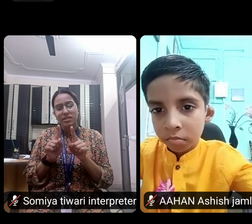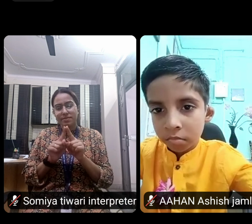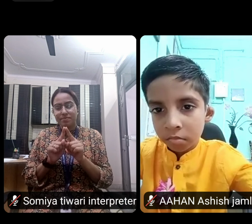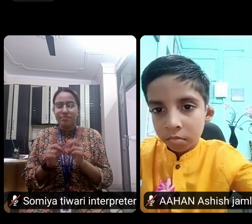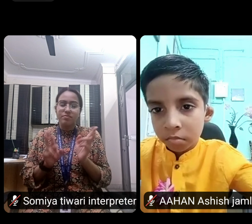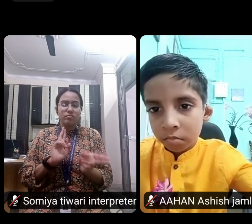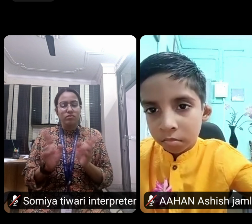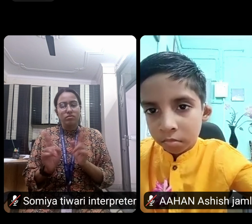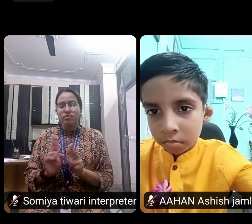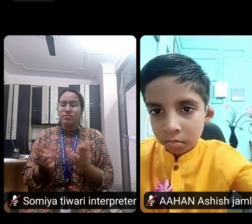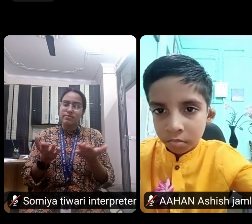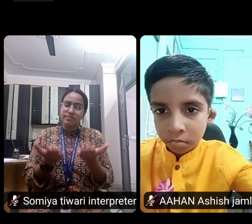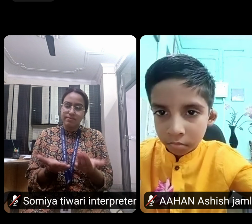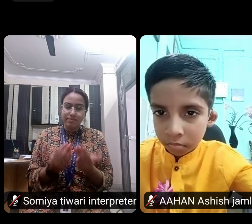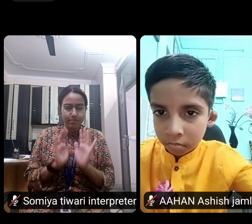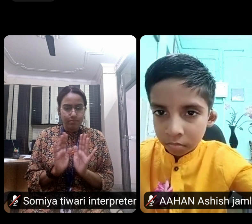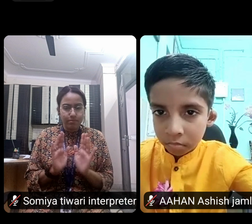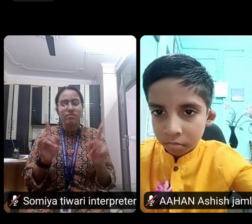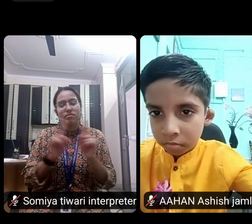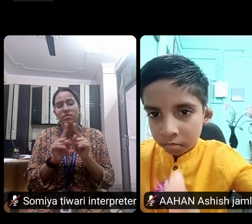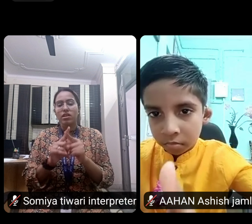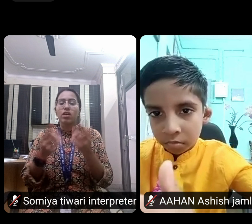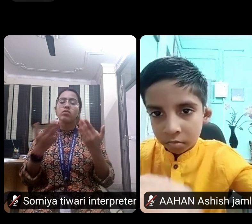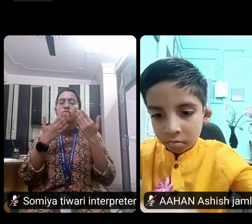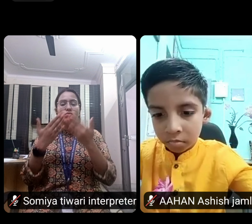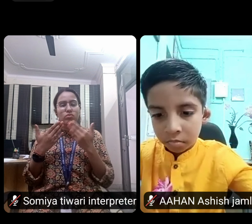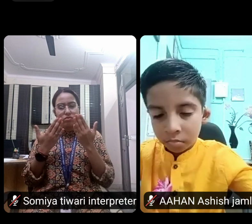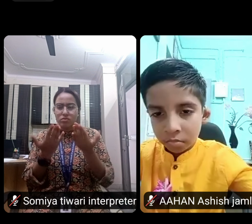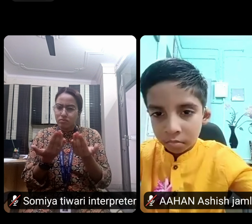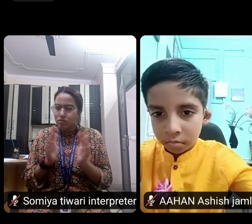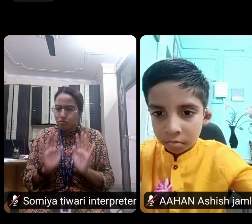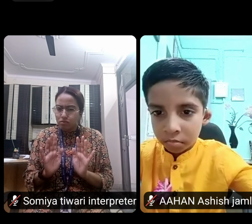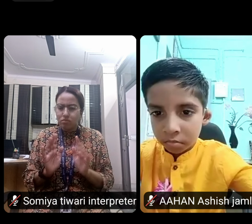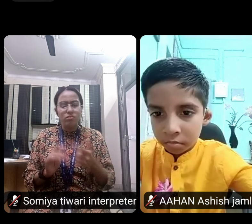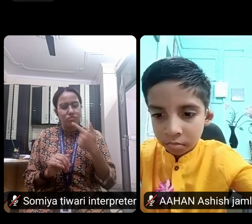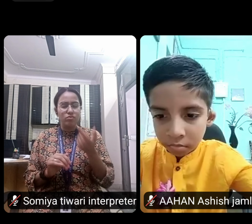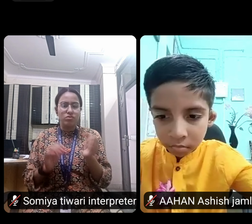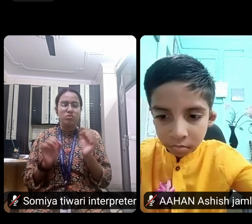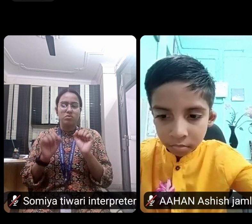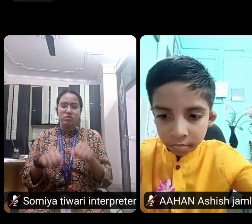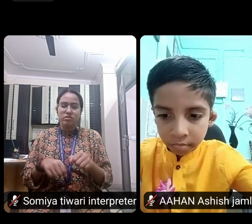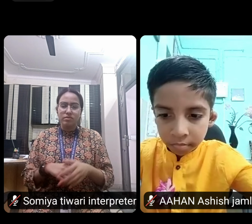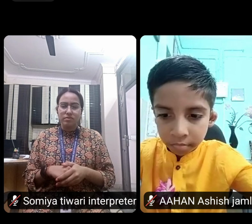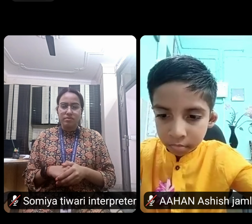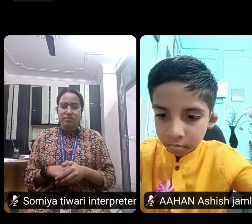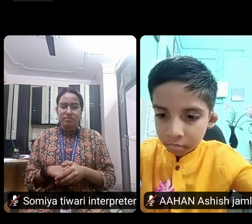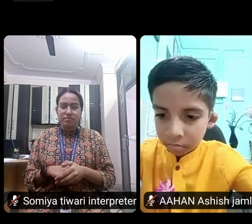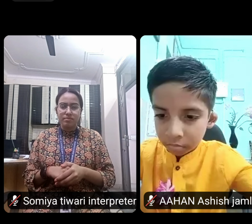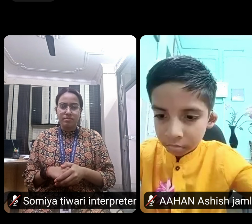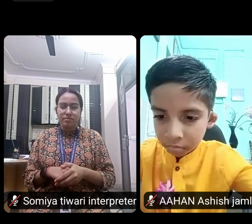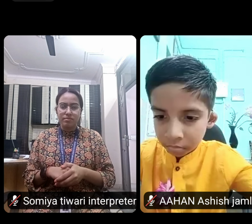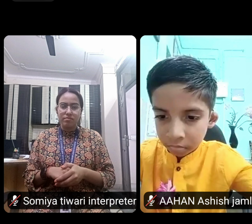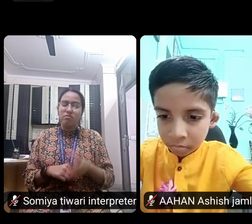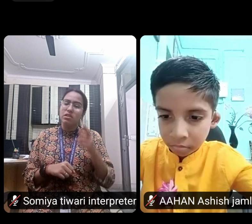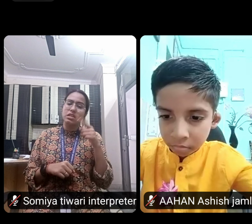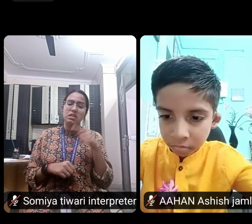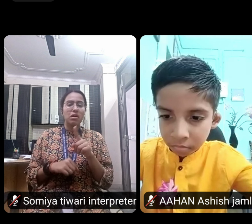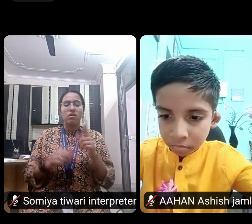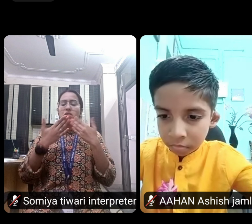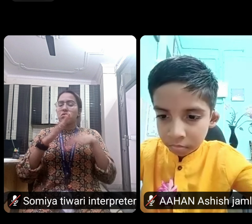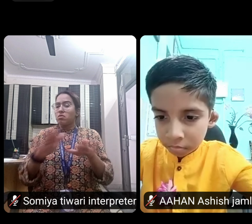पहुंच जाते हैं जी और शायद स्कूल्स में भी चले जाते होंगे, जी सर बिल्कुल, और अपना अपना नियर नॉर्मल